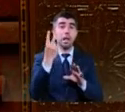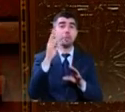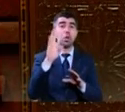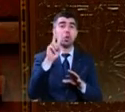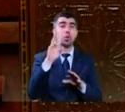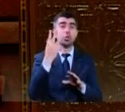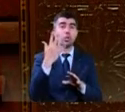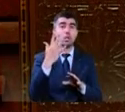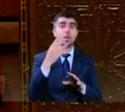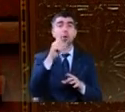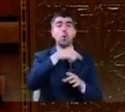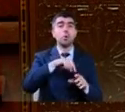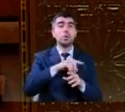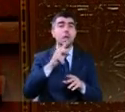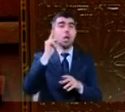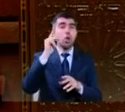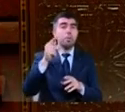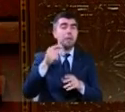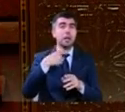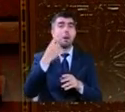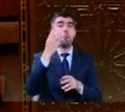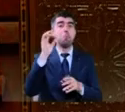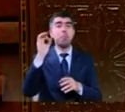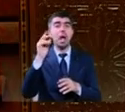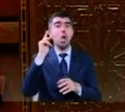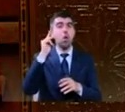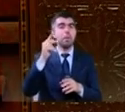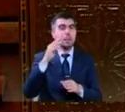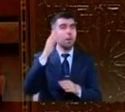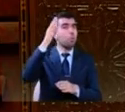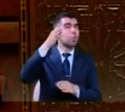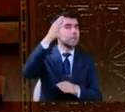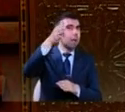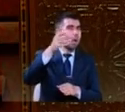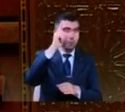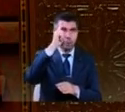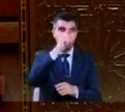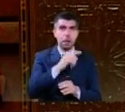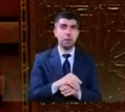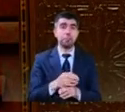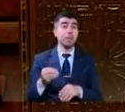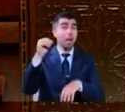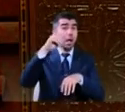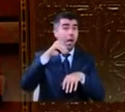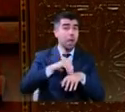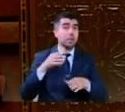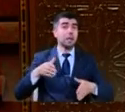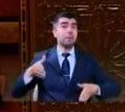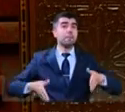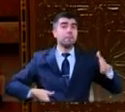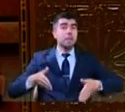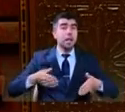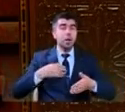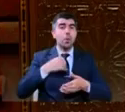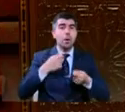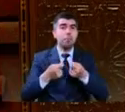ديال 25 120 كيلومتر تنشتغلوا عليه أيضا في إطار المستقبل. وكاين الطريق الجهوية الأخرى اللي تتكمل هذا المقطع ديال تنغير